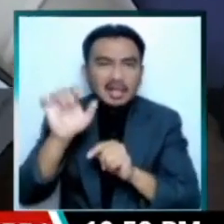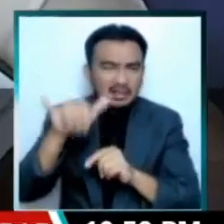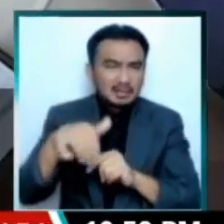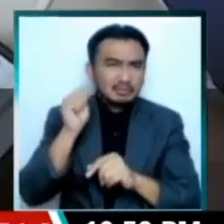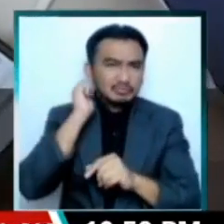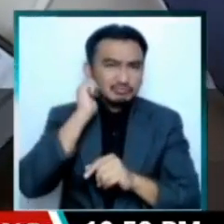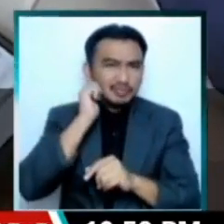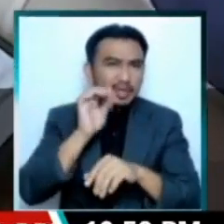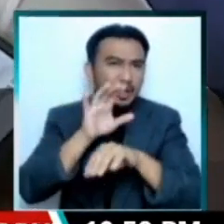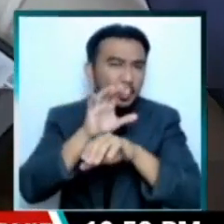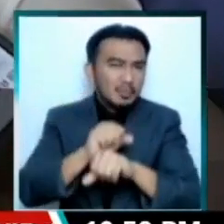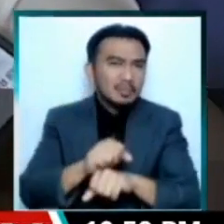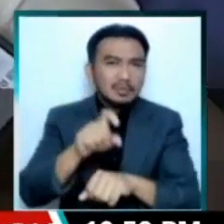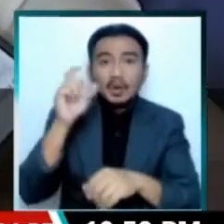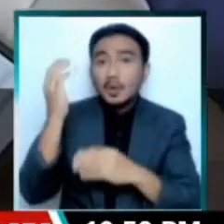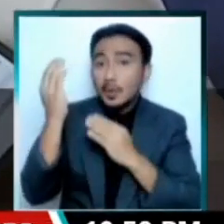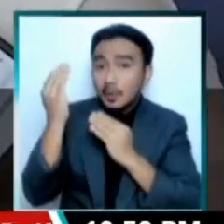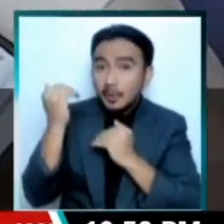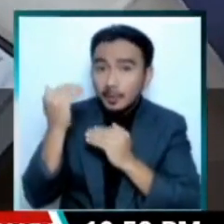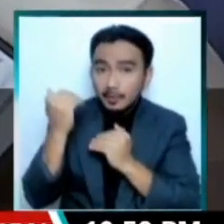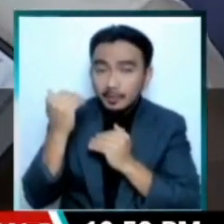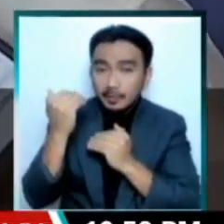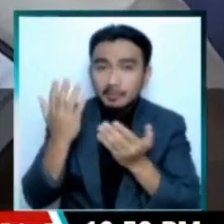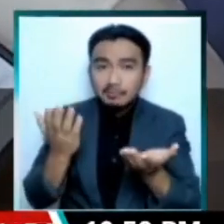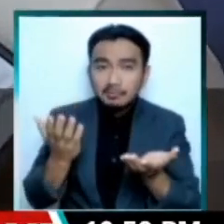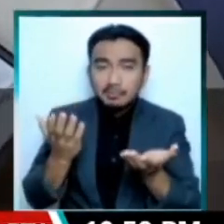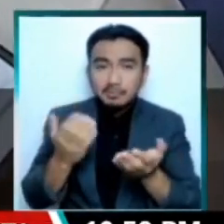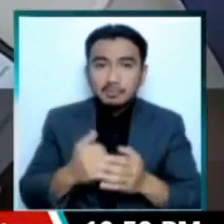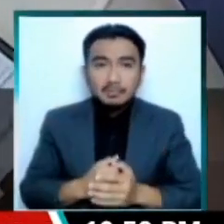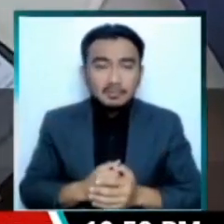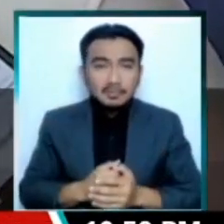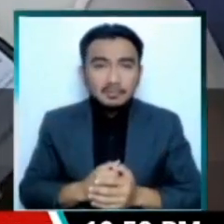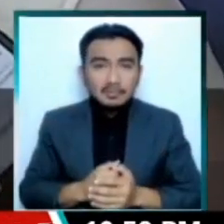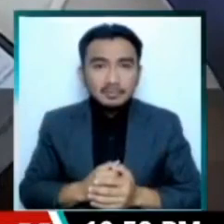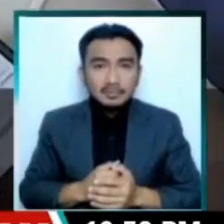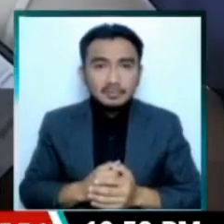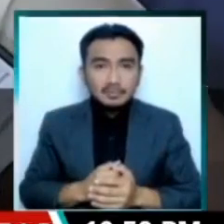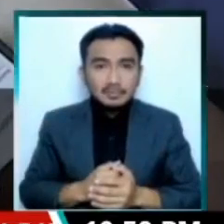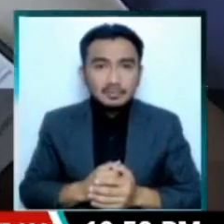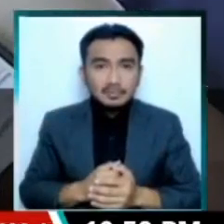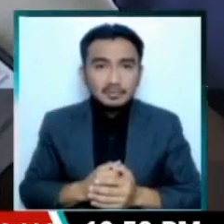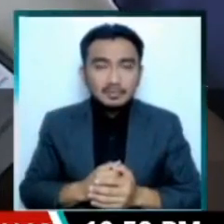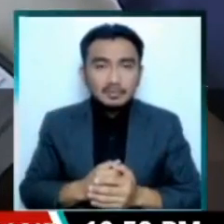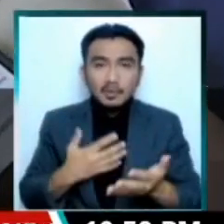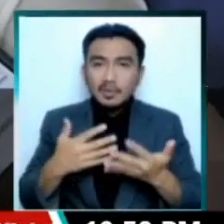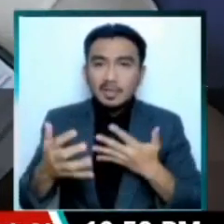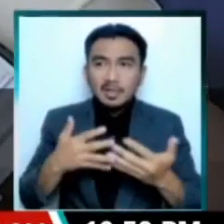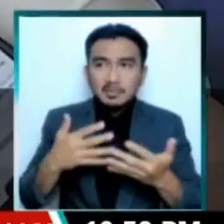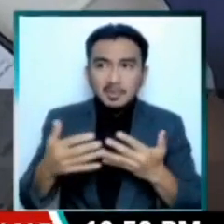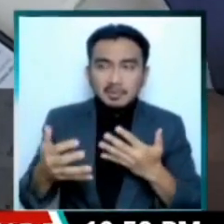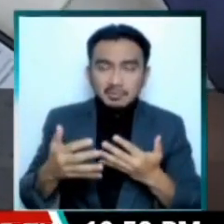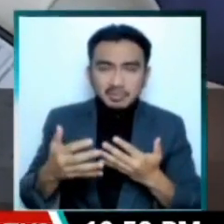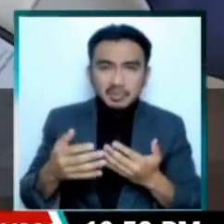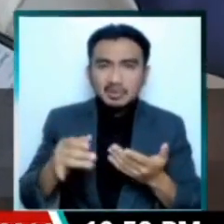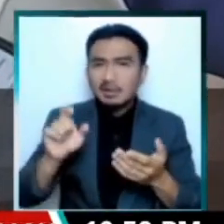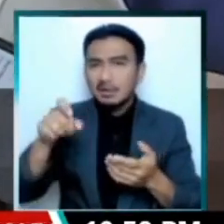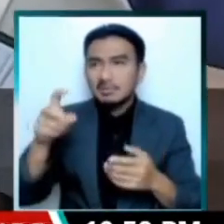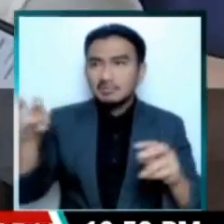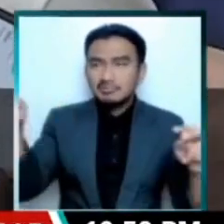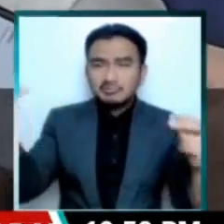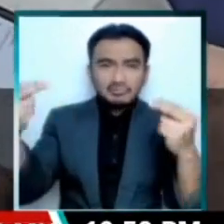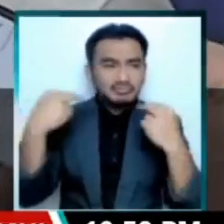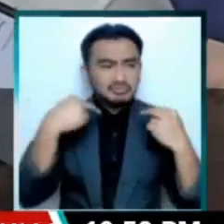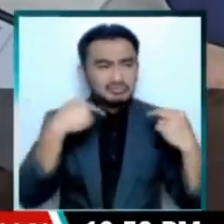I hope whatever rules that they are doing right now, tingnan naman nila yung ibang